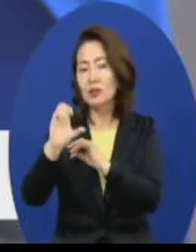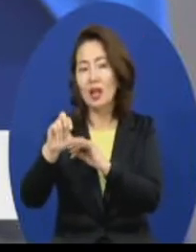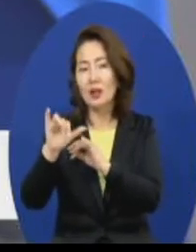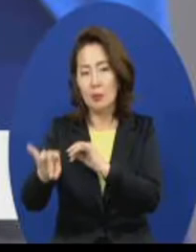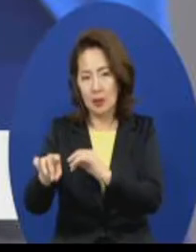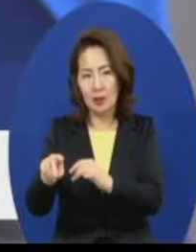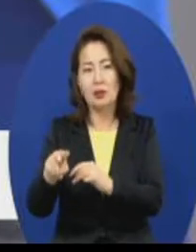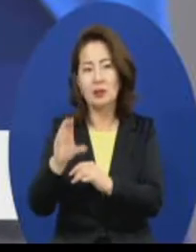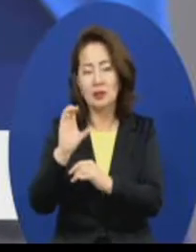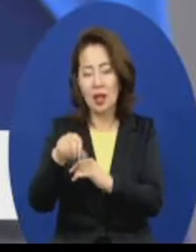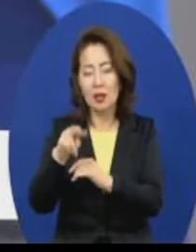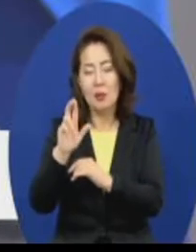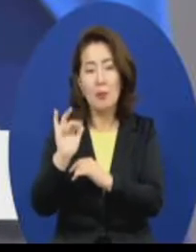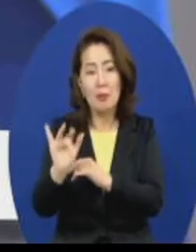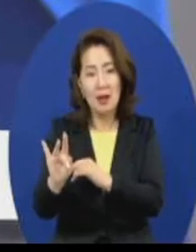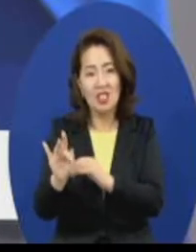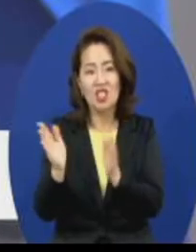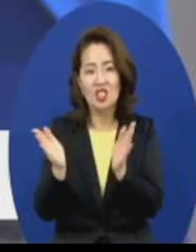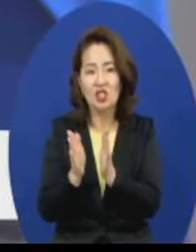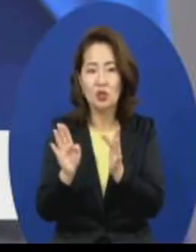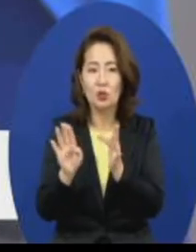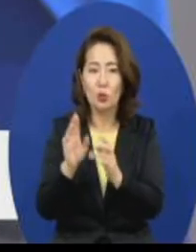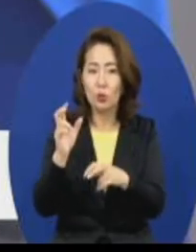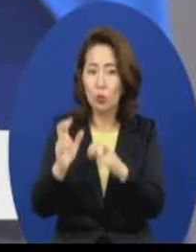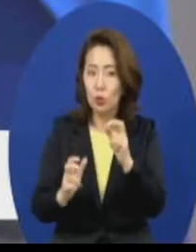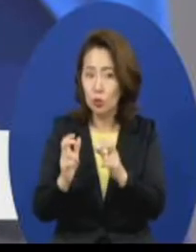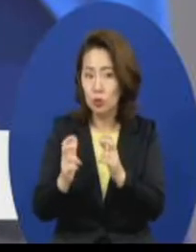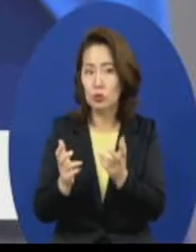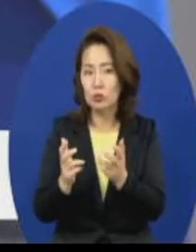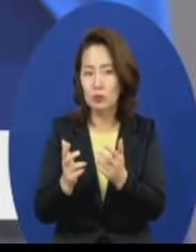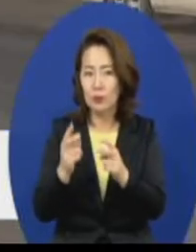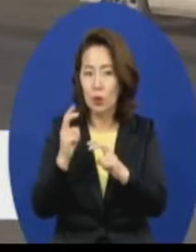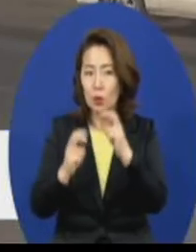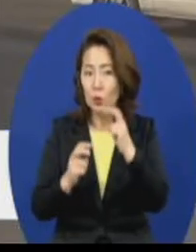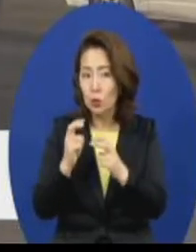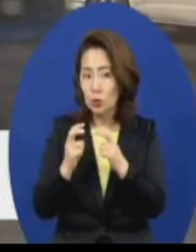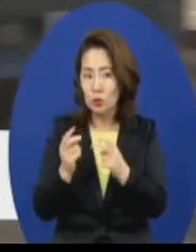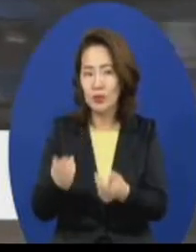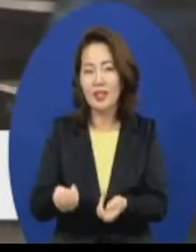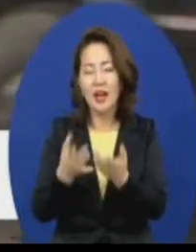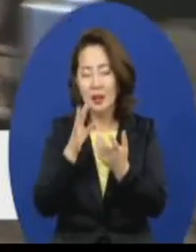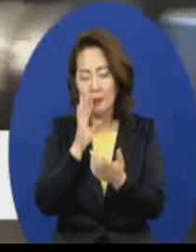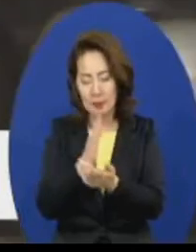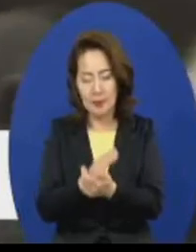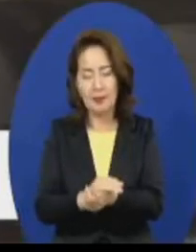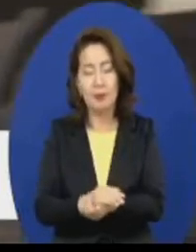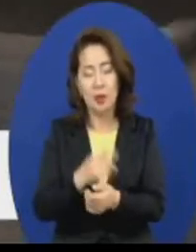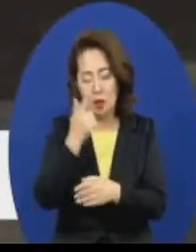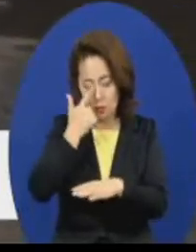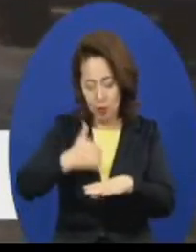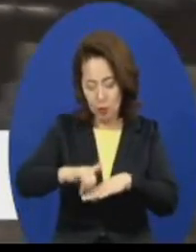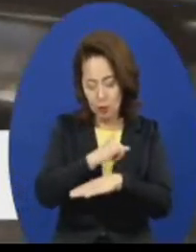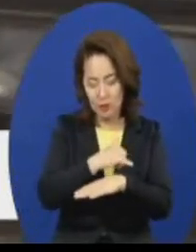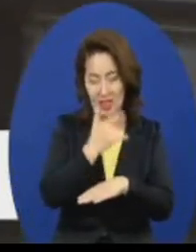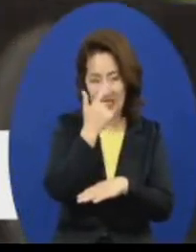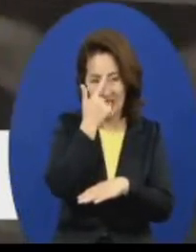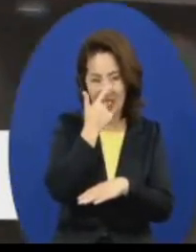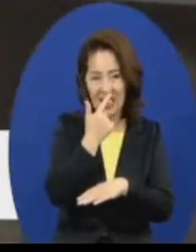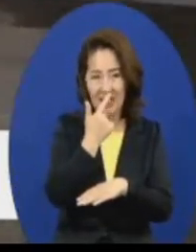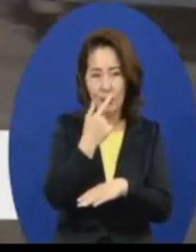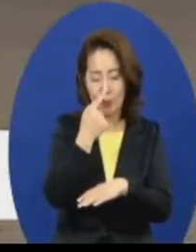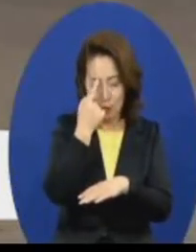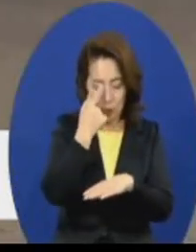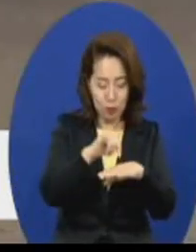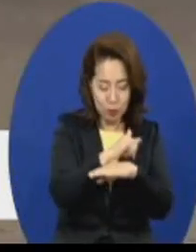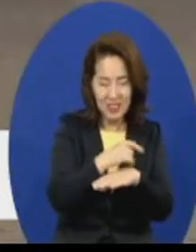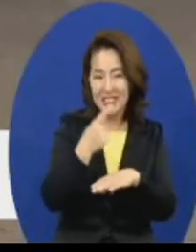байна. Жижиг дунд үйлдвэрлүүд. Тэгээ энийг л бий болгоё гэдэг байна. Монгол Улс бүгд найрамдах хятад ард улсын